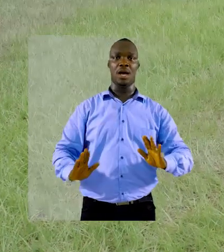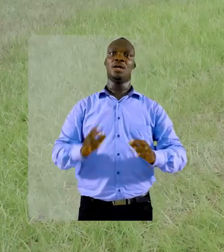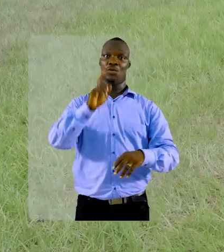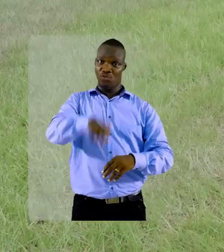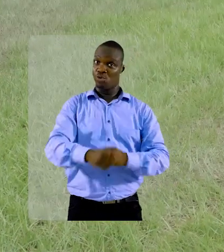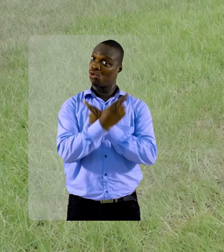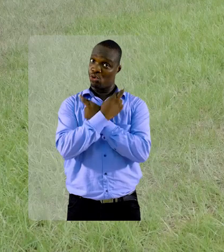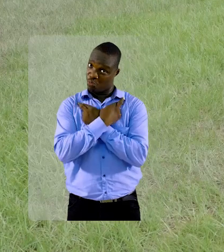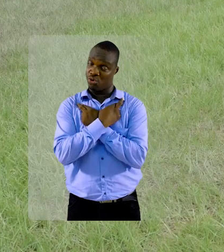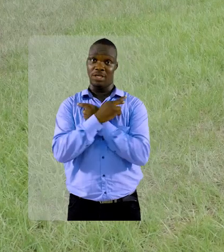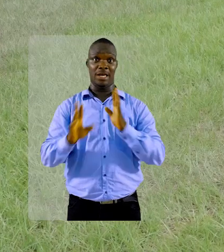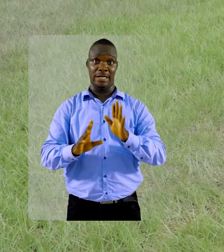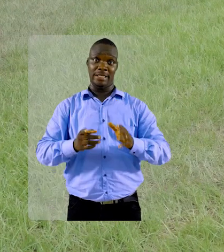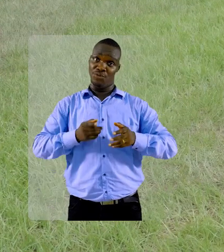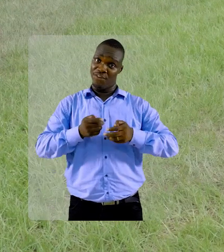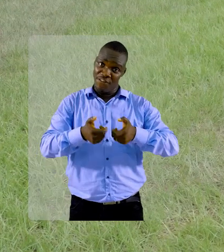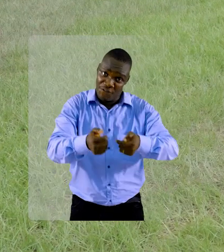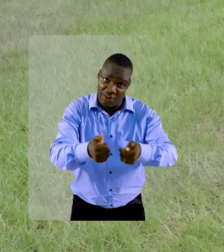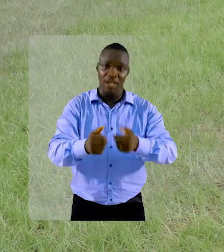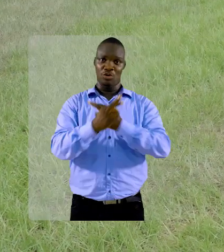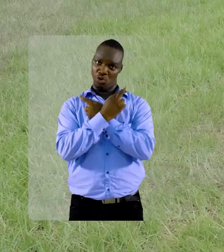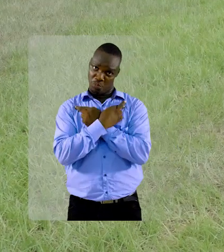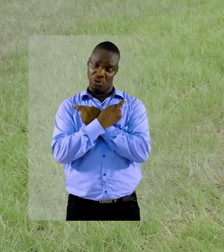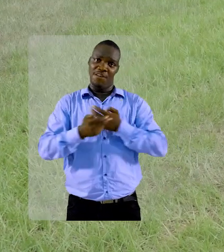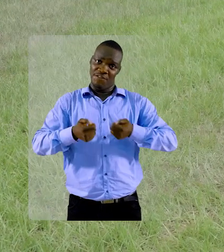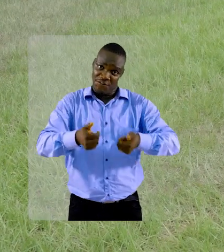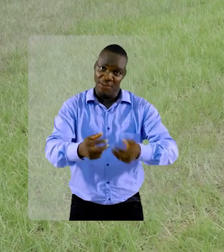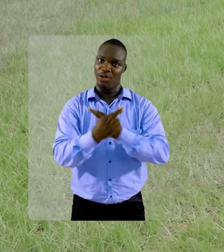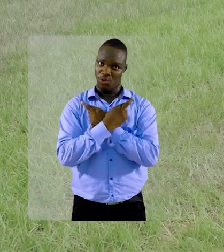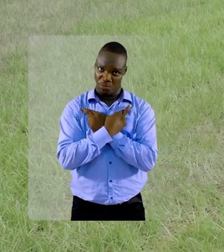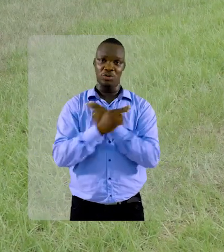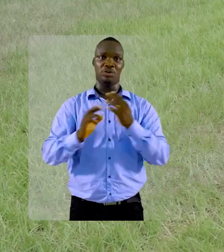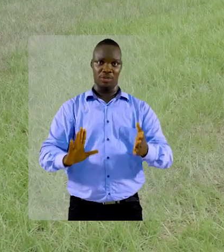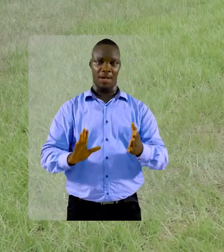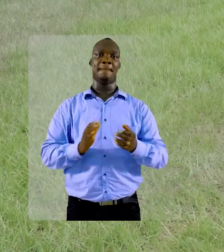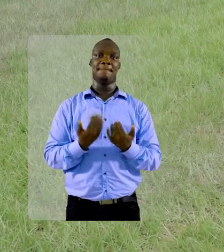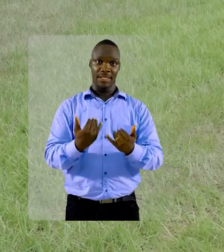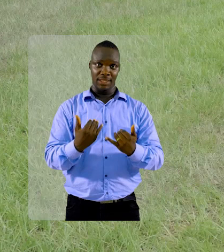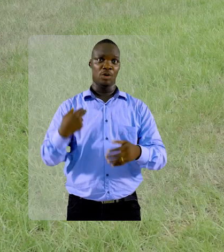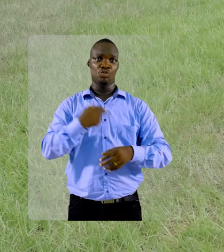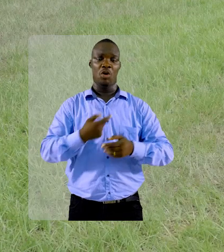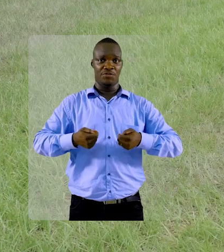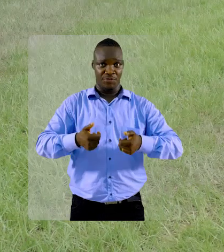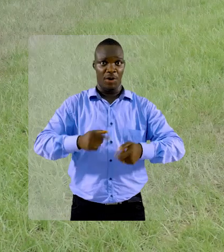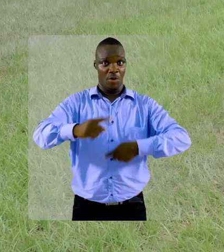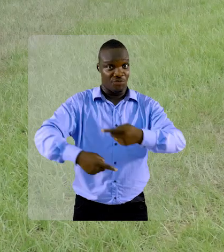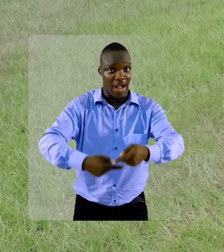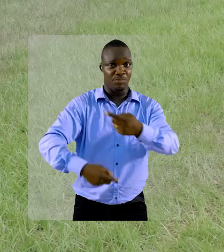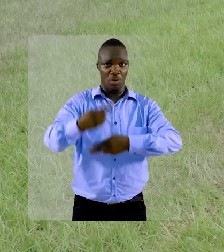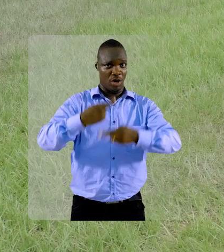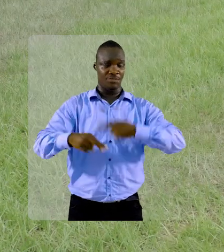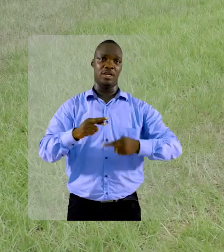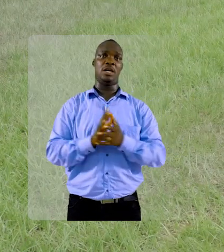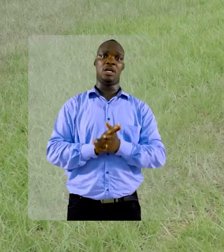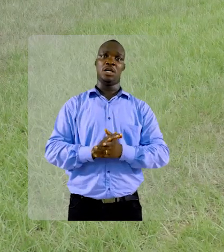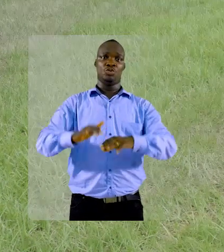reposer, souffler après chaque accélération. Maintenant, on va accélérer et on revient à reculons. Vous accélérez sur 2-3 mètres,